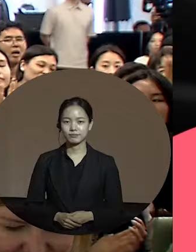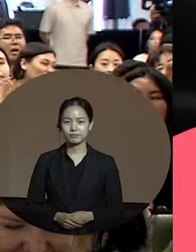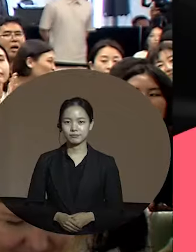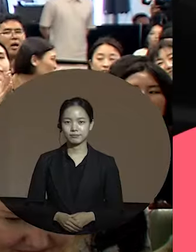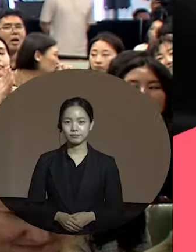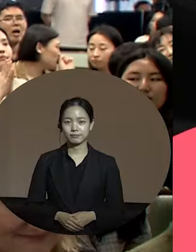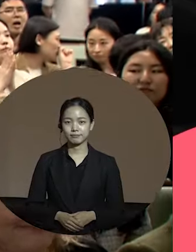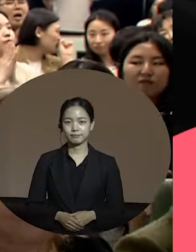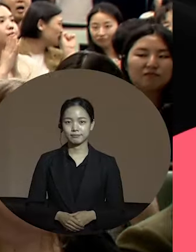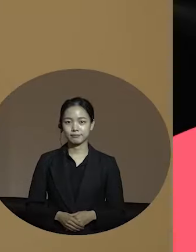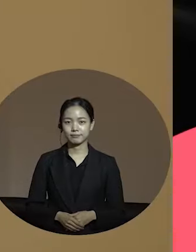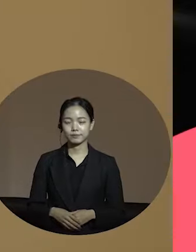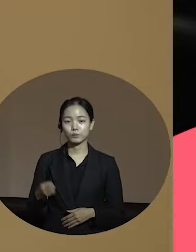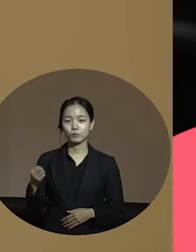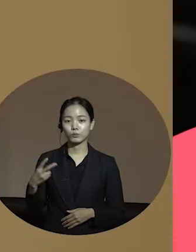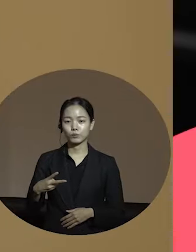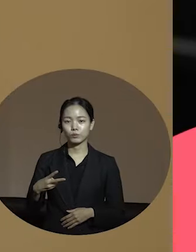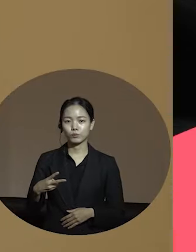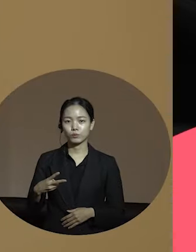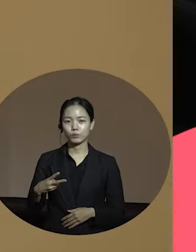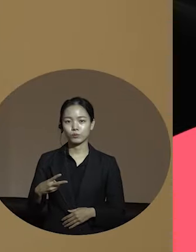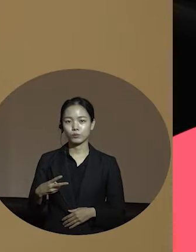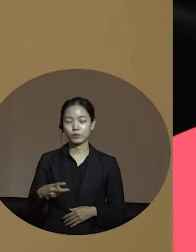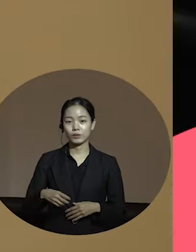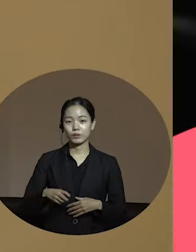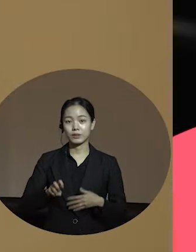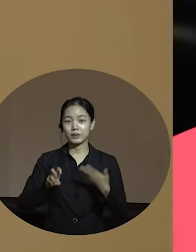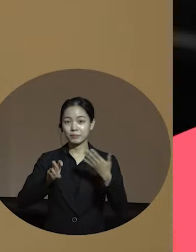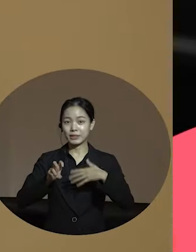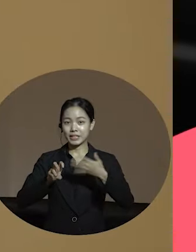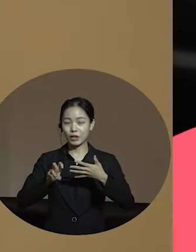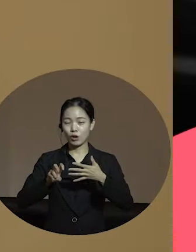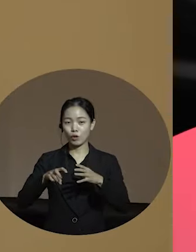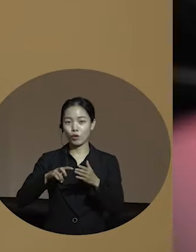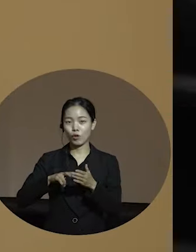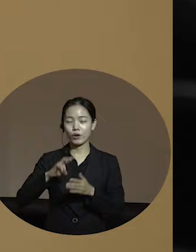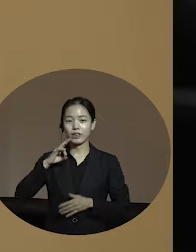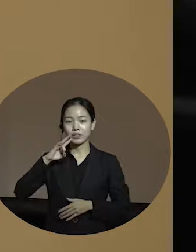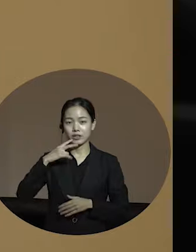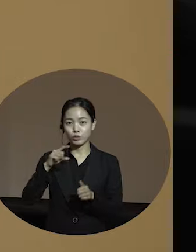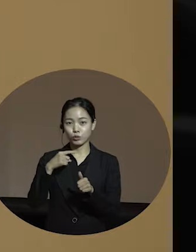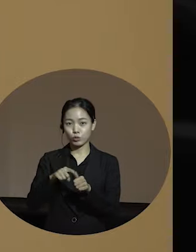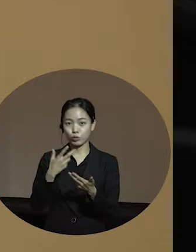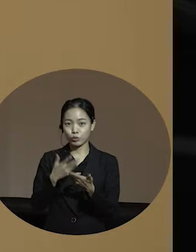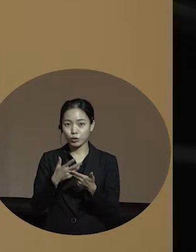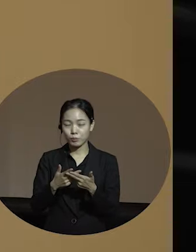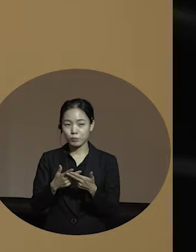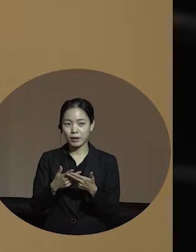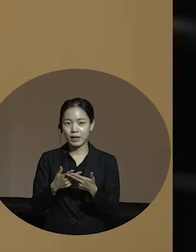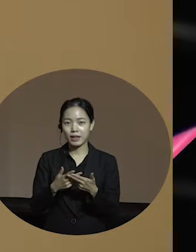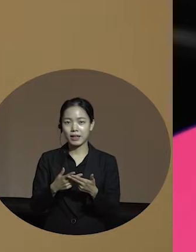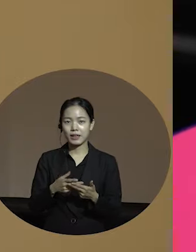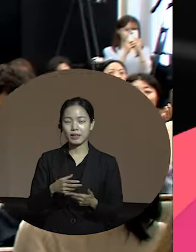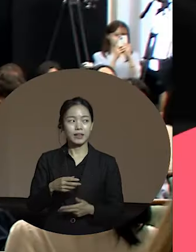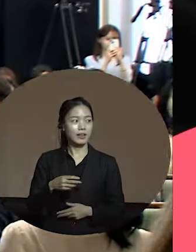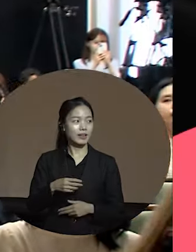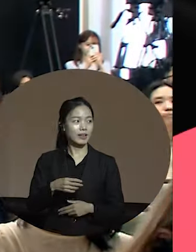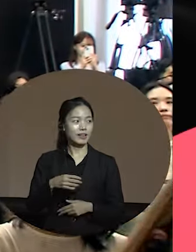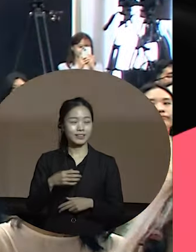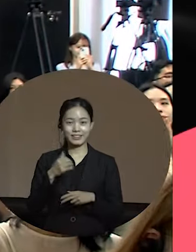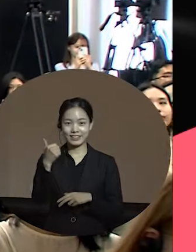네, 마지막으로 전미 미디어 예술 교육 협회의 대표이신 데인 올슨 씨께서도 참석해